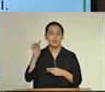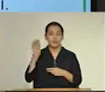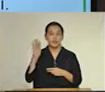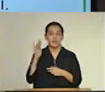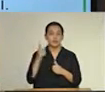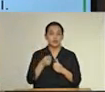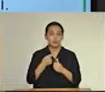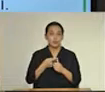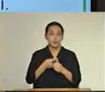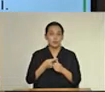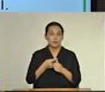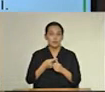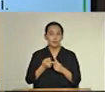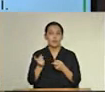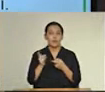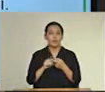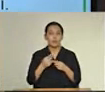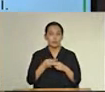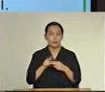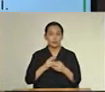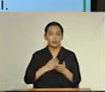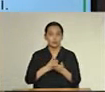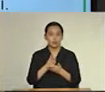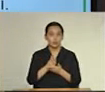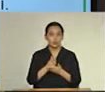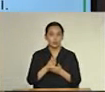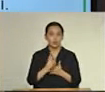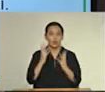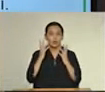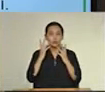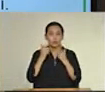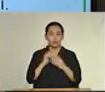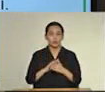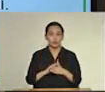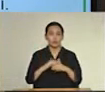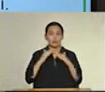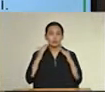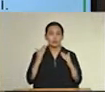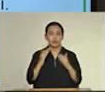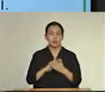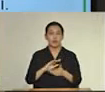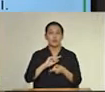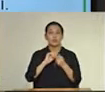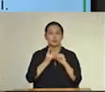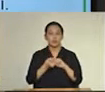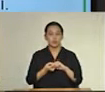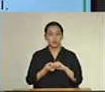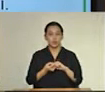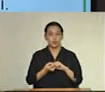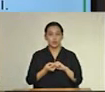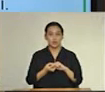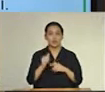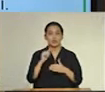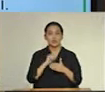bilan bog'liqdir. Bu usul biologiyada chuqur sifatli o'zgarishlarning vujudga kelishiga sabab